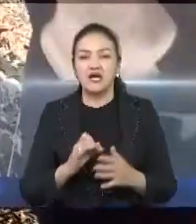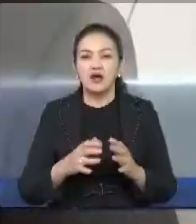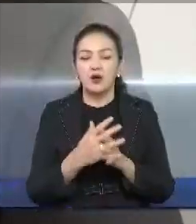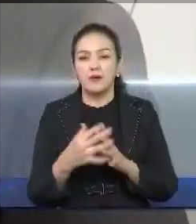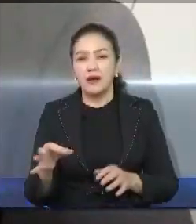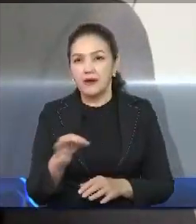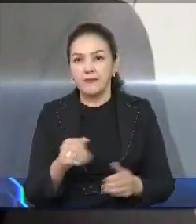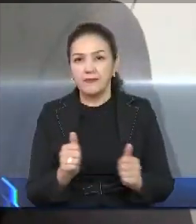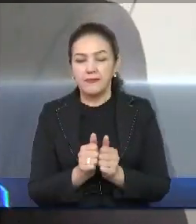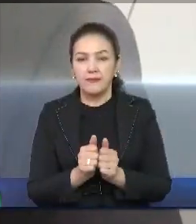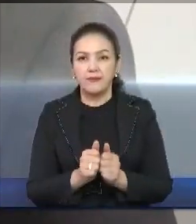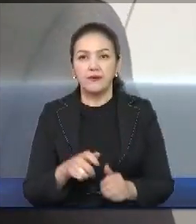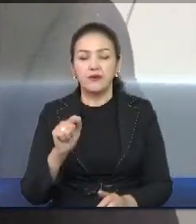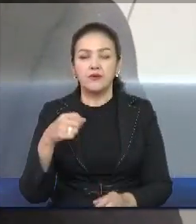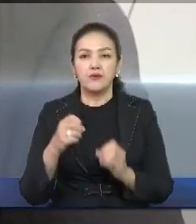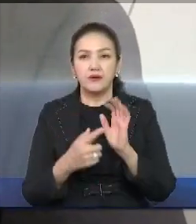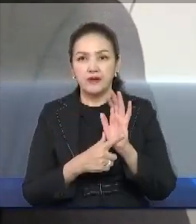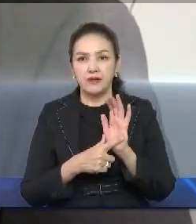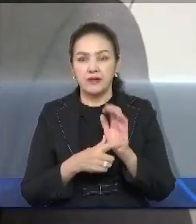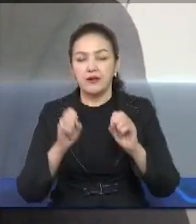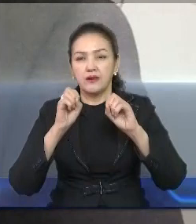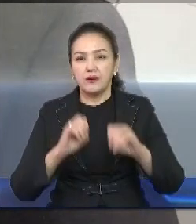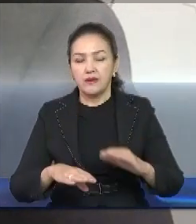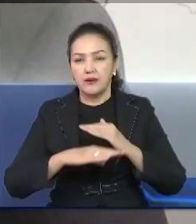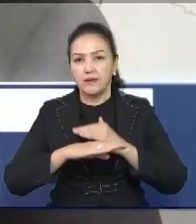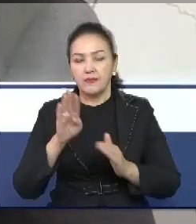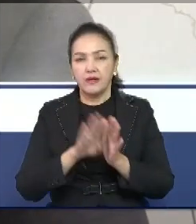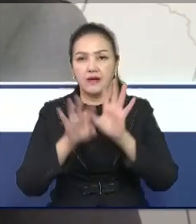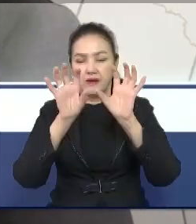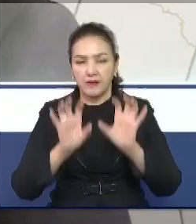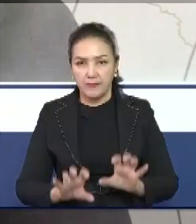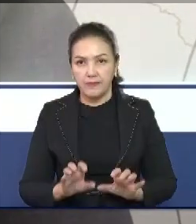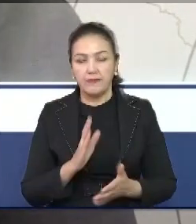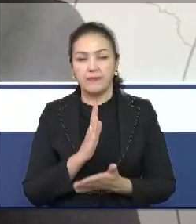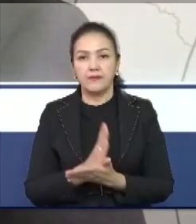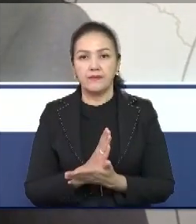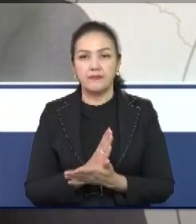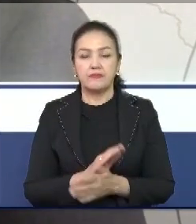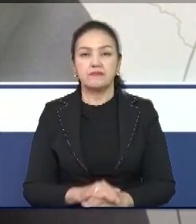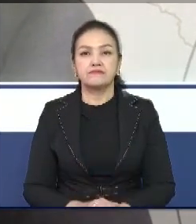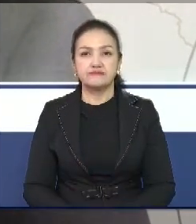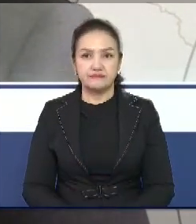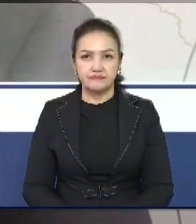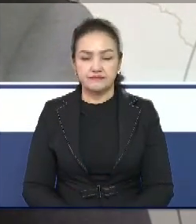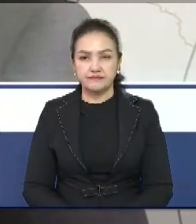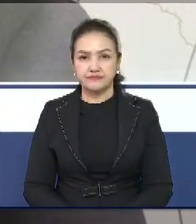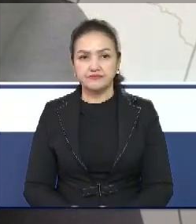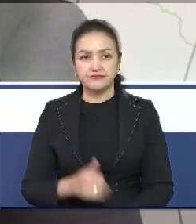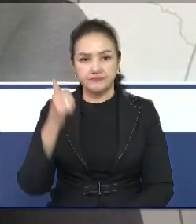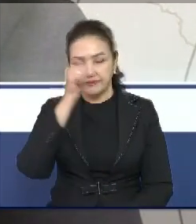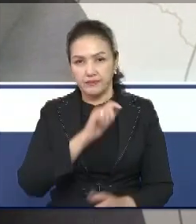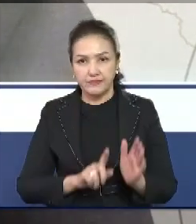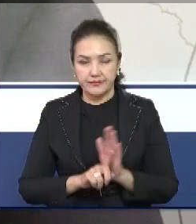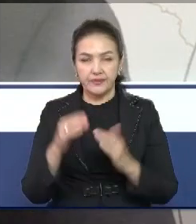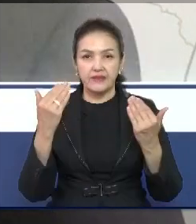аумағында. Қазіргі кезде 117 қоқыс алаңдары, заңсыз қоқыс алаңдары анықталған болатын. Жылдың басынан